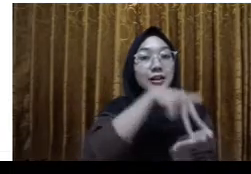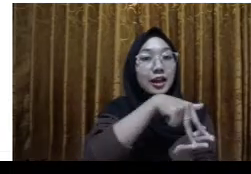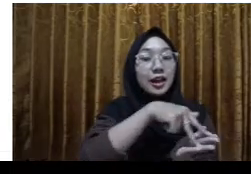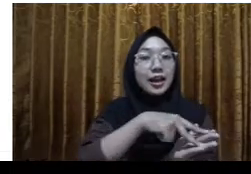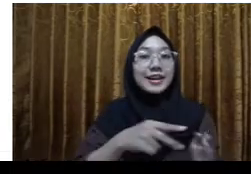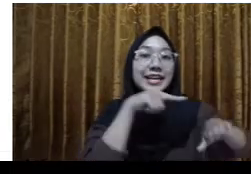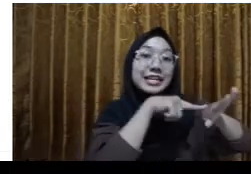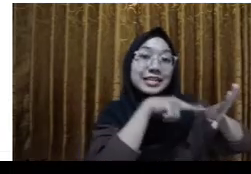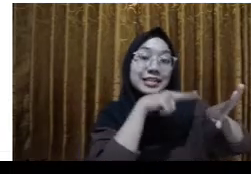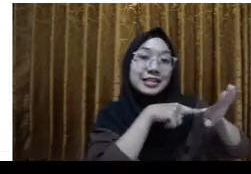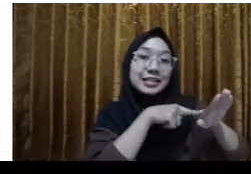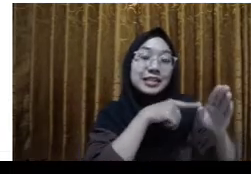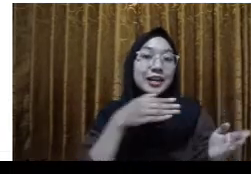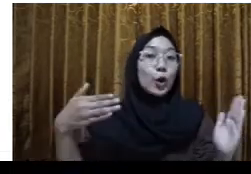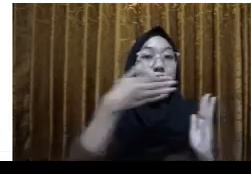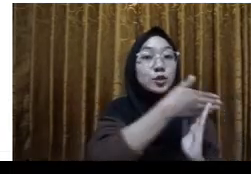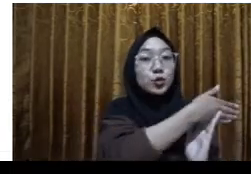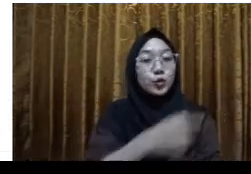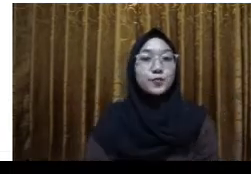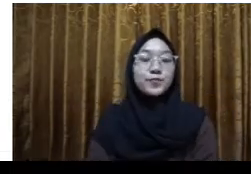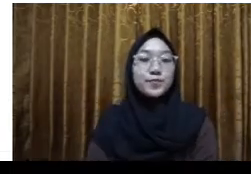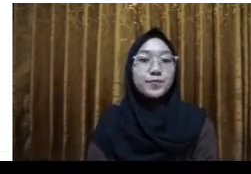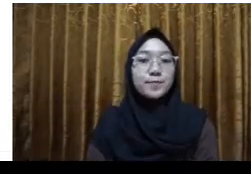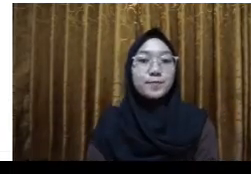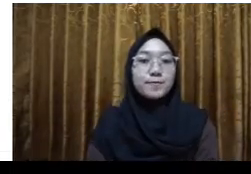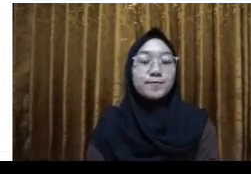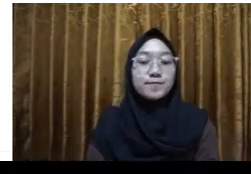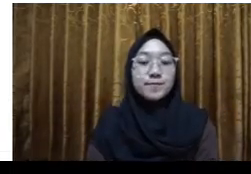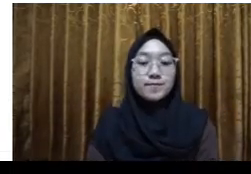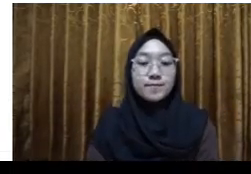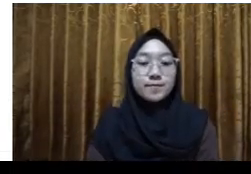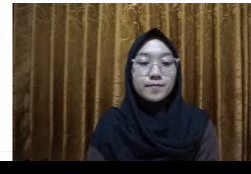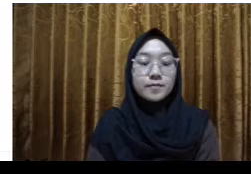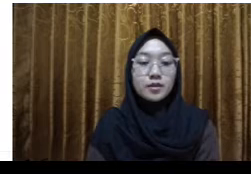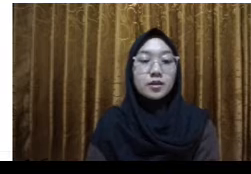Sudah paham? Semoga sudah ya. Nanti bisa diulang-ulang lagi video ini.